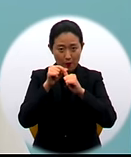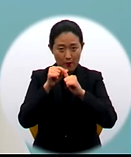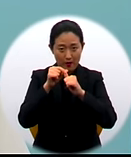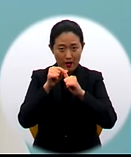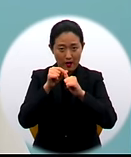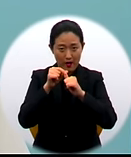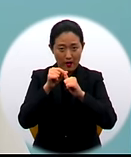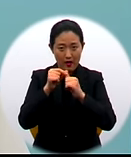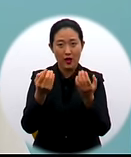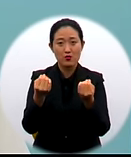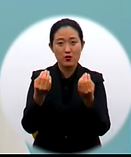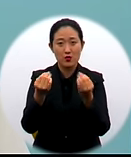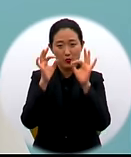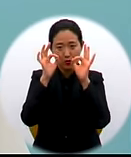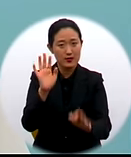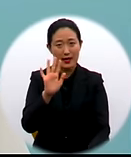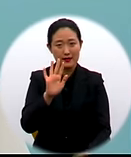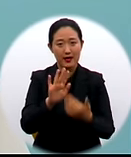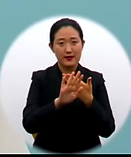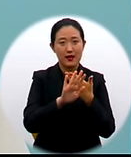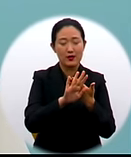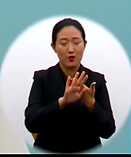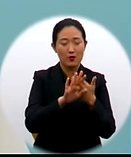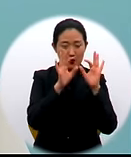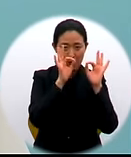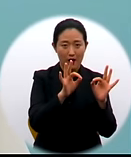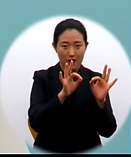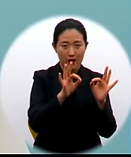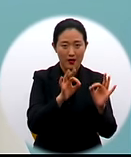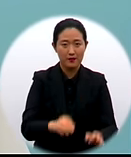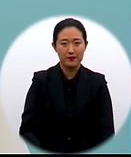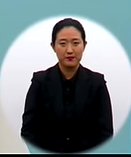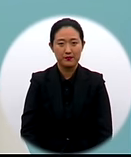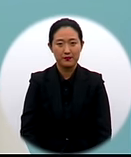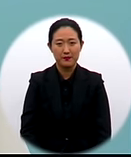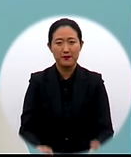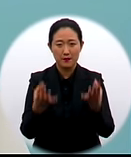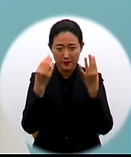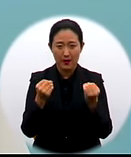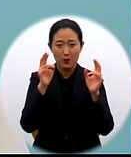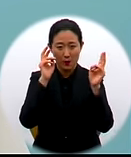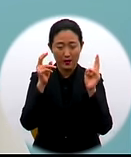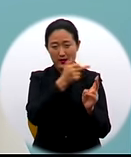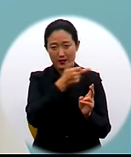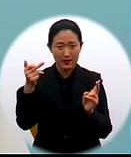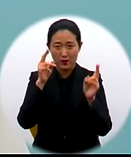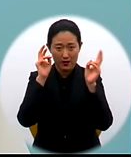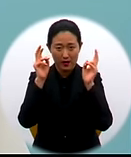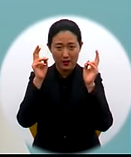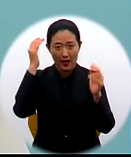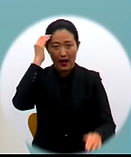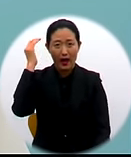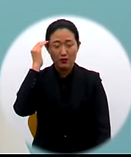직무 역량 중심이 채용 요거 시작하면서, 예를 들면 현대자동차의 경우 디자이너를 채용할 때 인적성 시험에서 수리 영역을